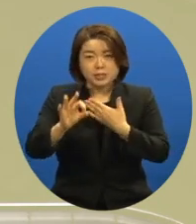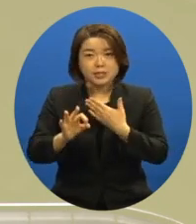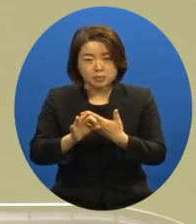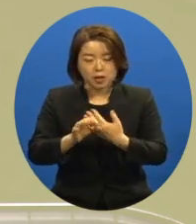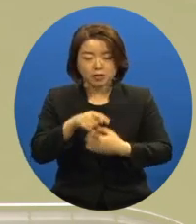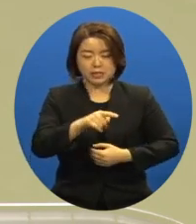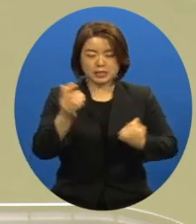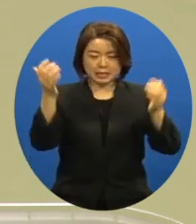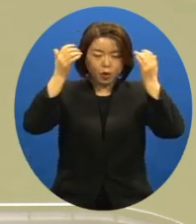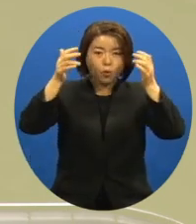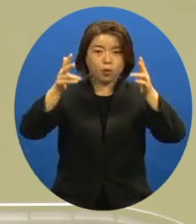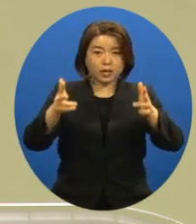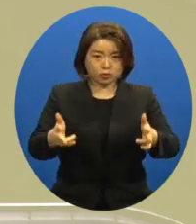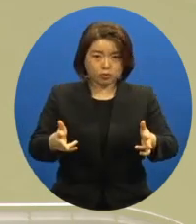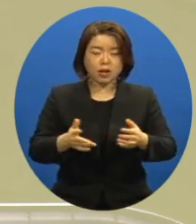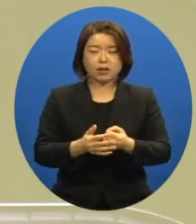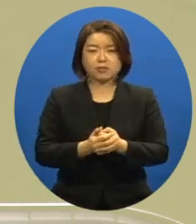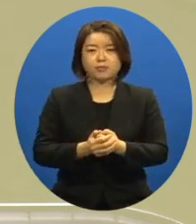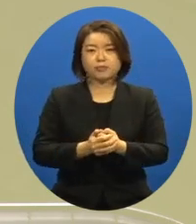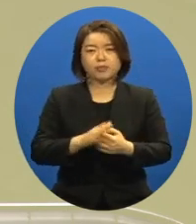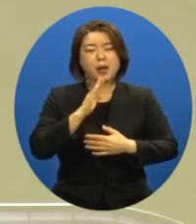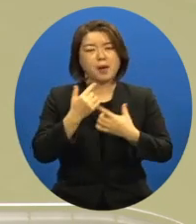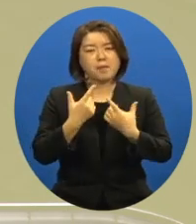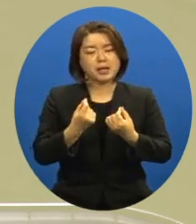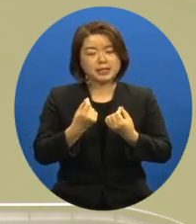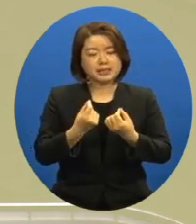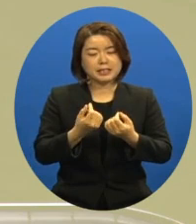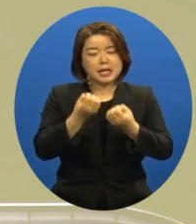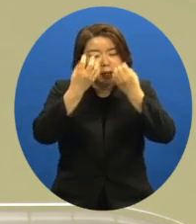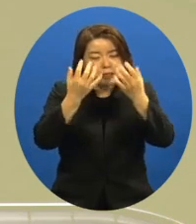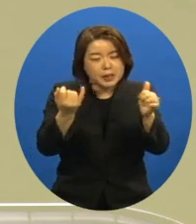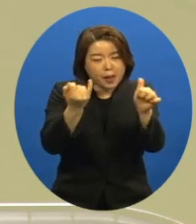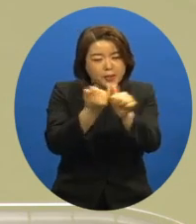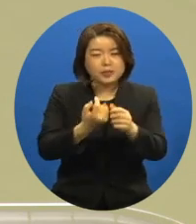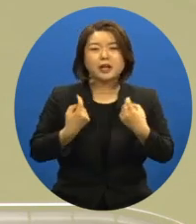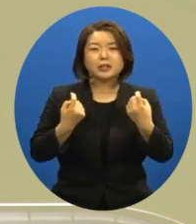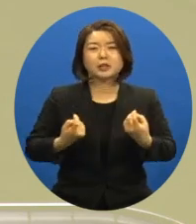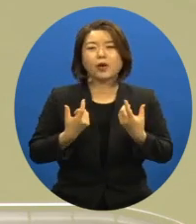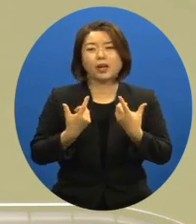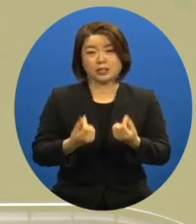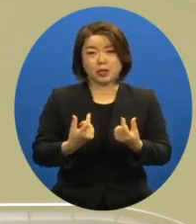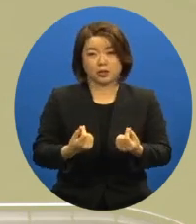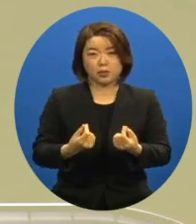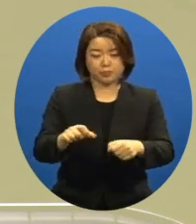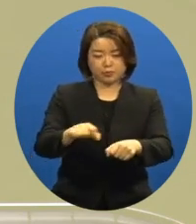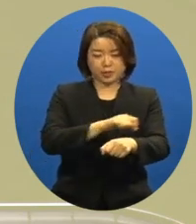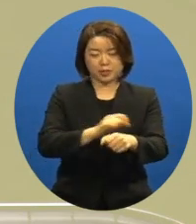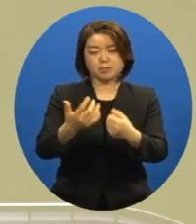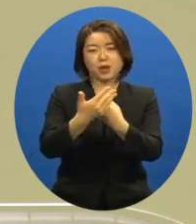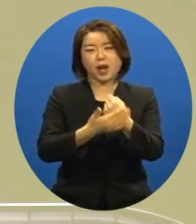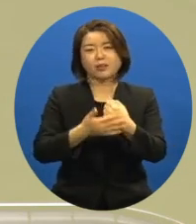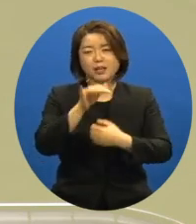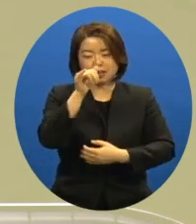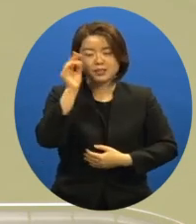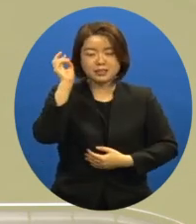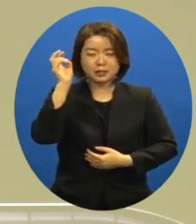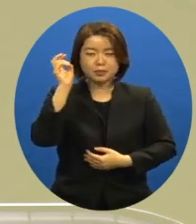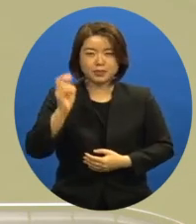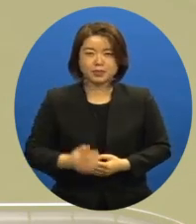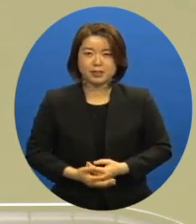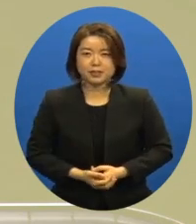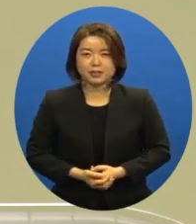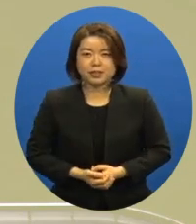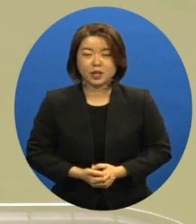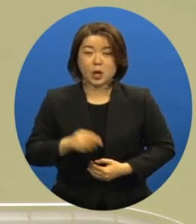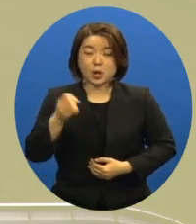이 고난주간은 마치 신혼여행과 같은 그런 특별한 은혜가 있을 겁니다.